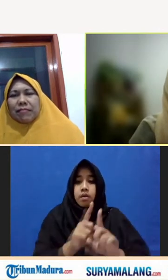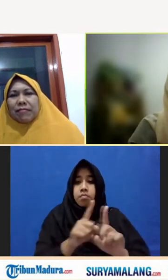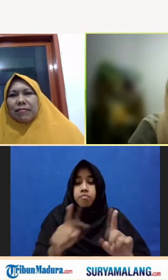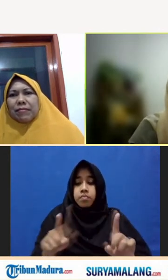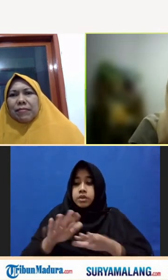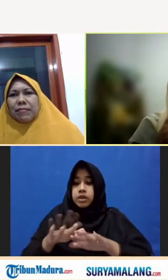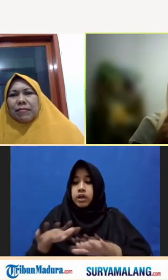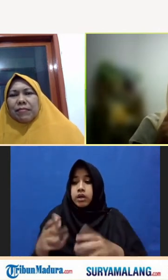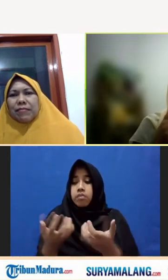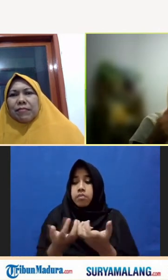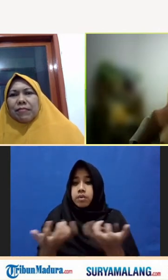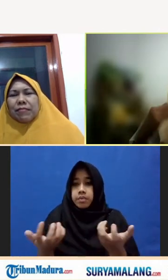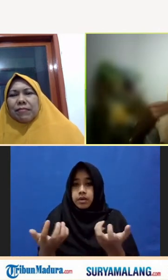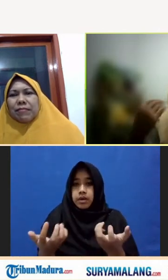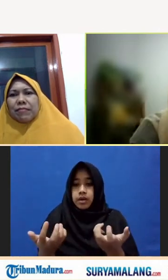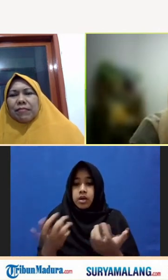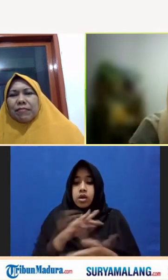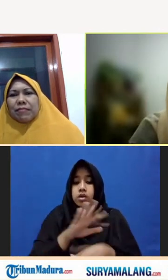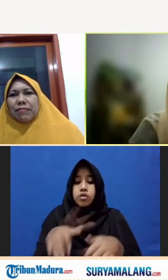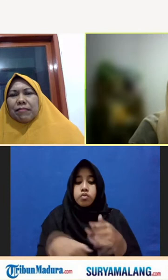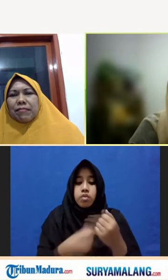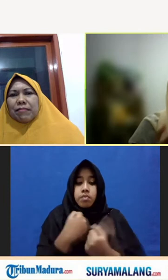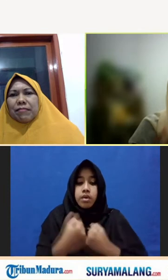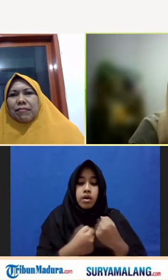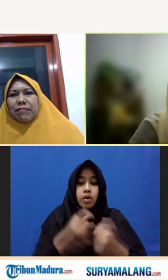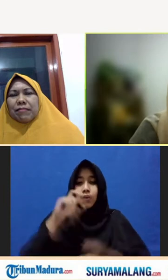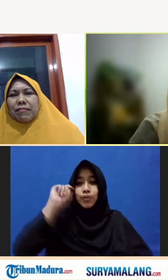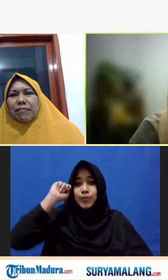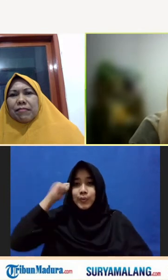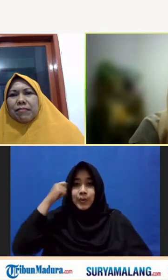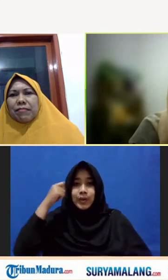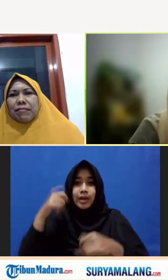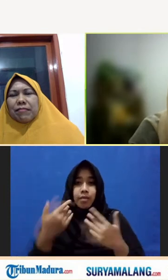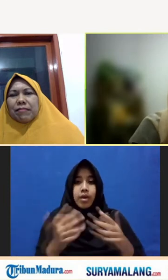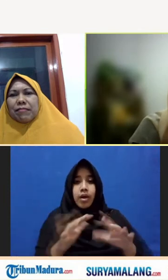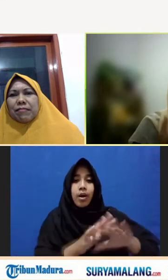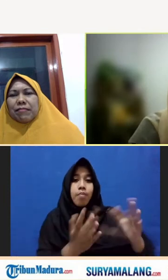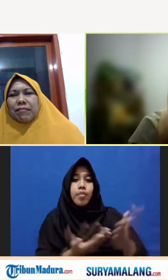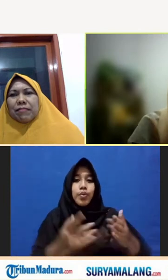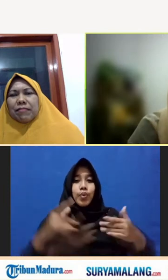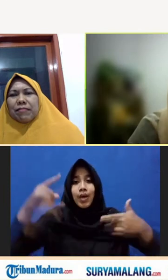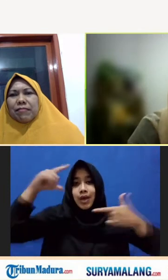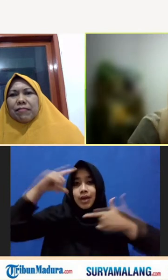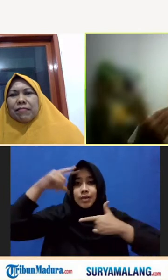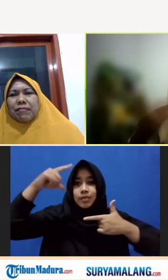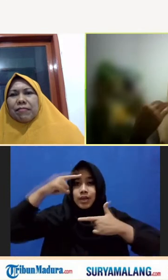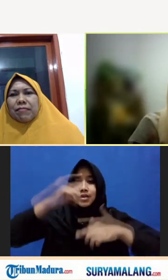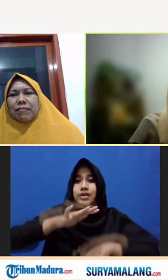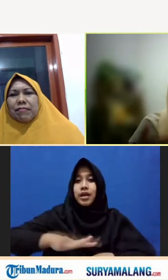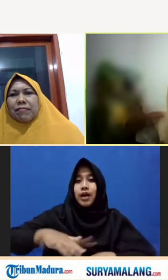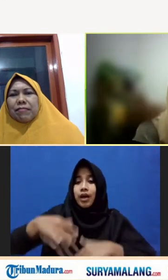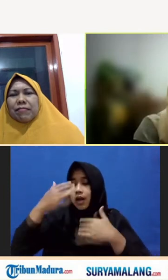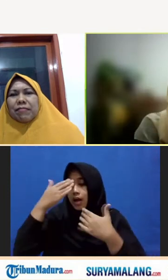tadi, semua perilaku sulit adalah bentuk ekspresi anak terhadap